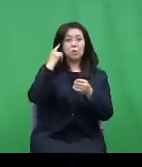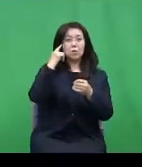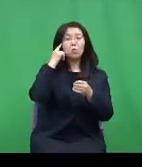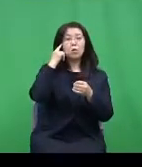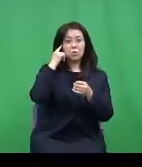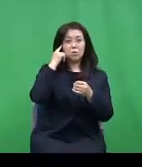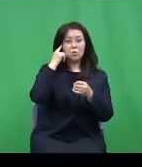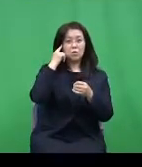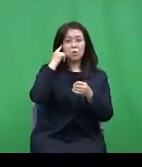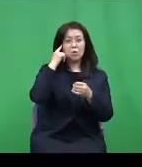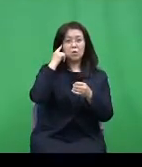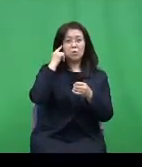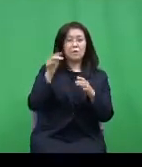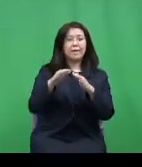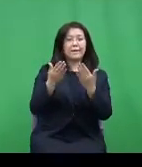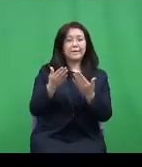前になるのかな、